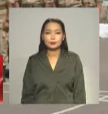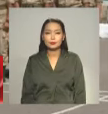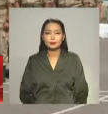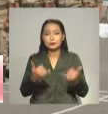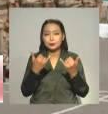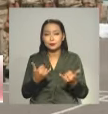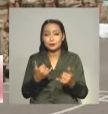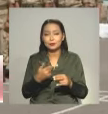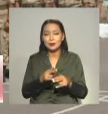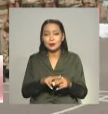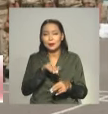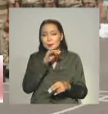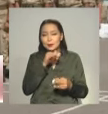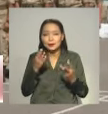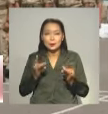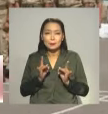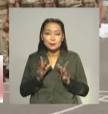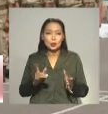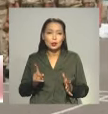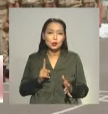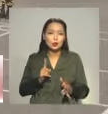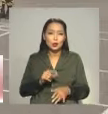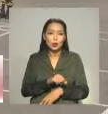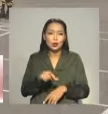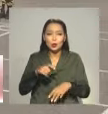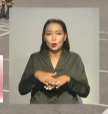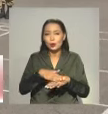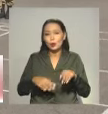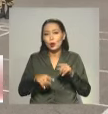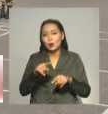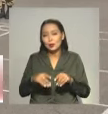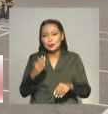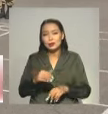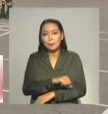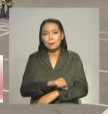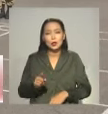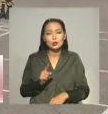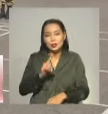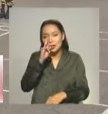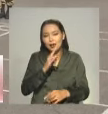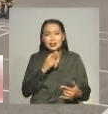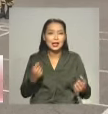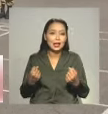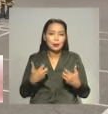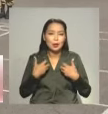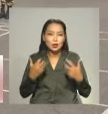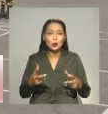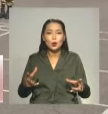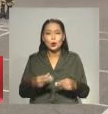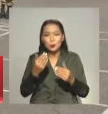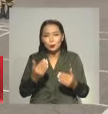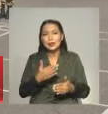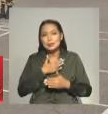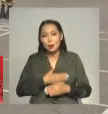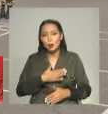Сегодня профессиональный праздник защитников рубежей нашей Родины, поэтому желаю пограничникам Казахстана крепкого здоровья, успехов в службе, спокойствия